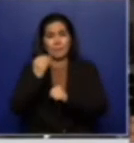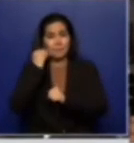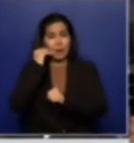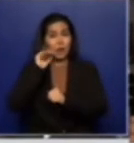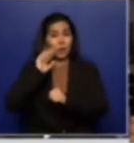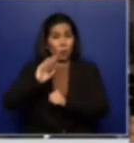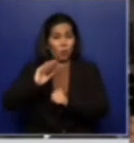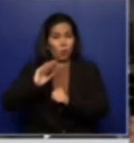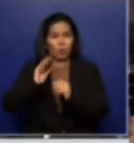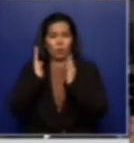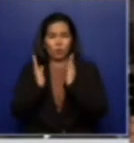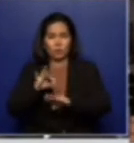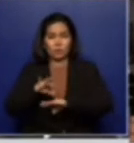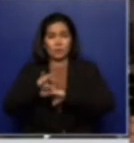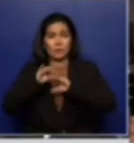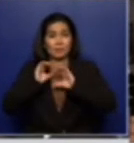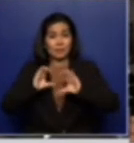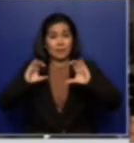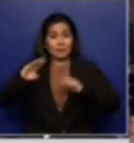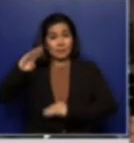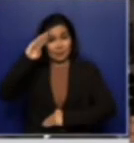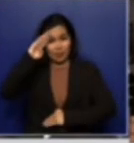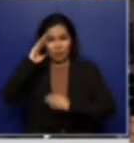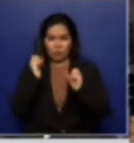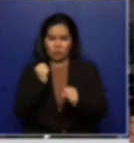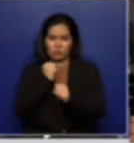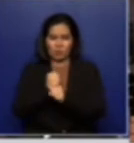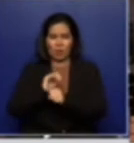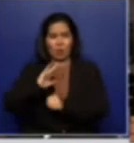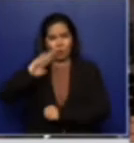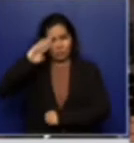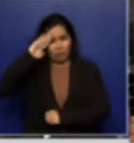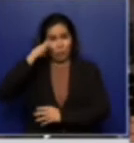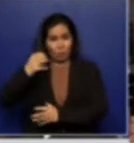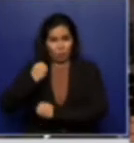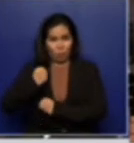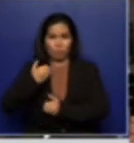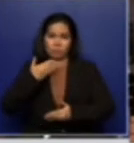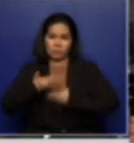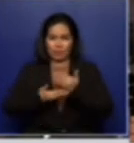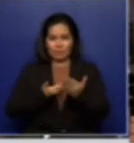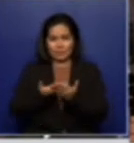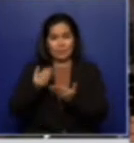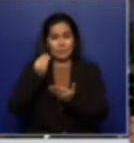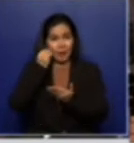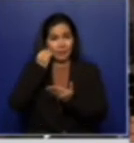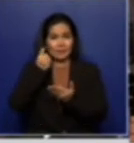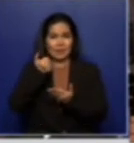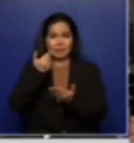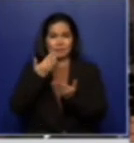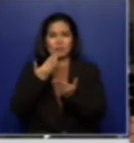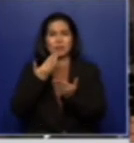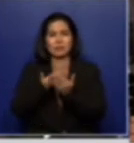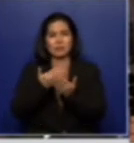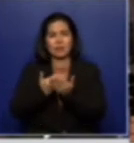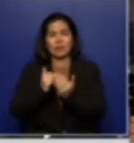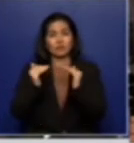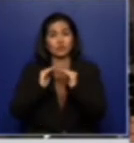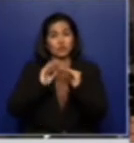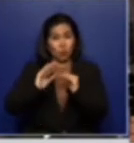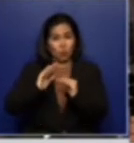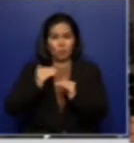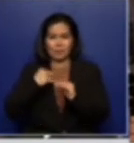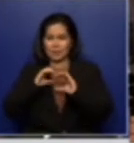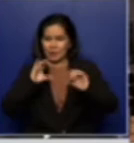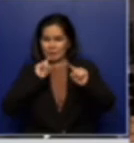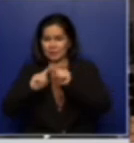ำหรับข้าราชการและลูกจ้างกองทัพบกตลอดทั้งหน่วยงานข้าราชการอื่นด้วยครับ